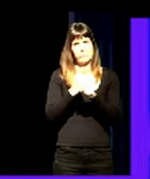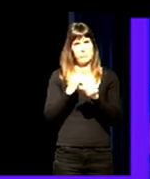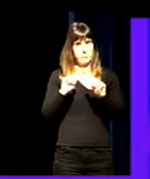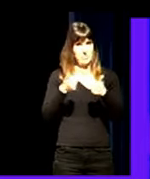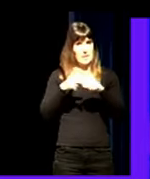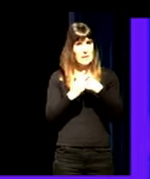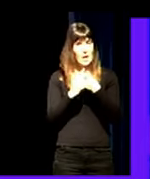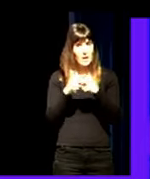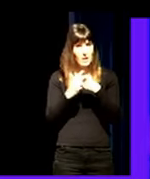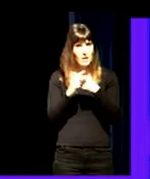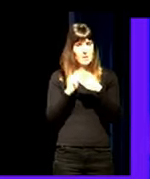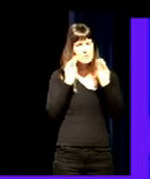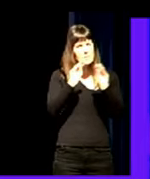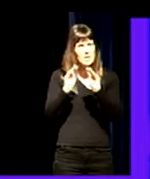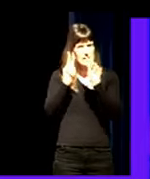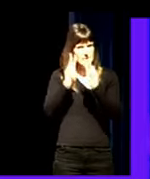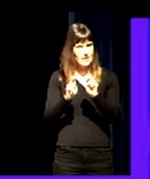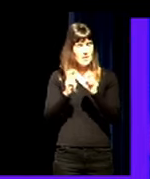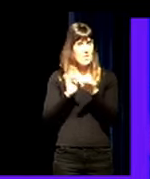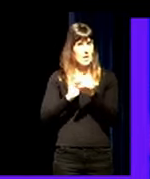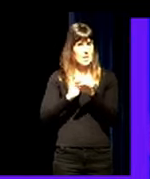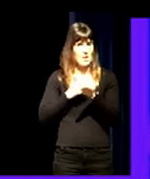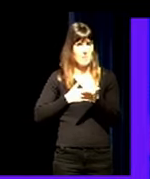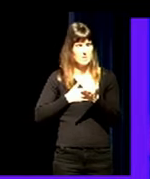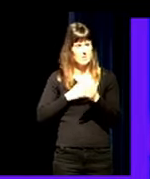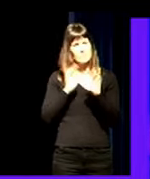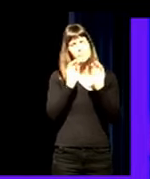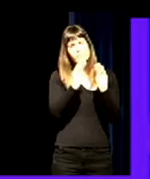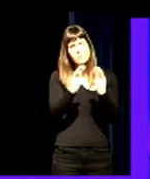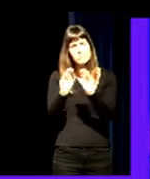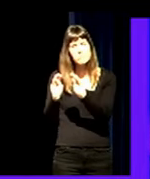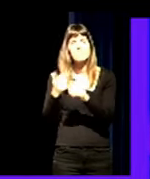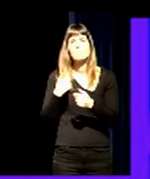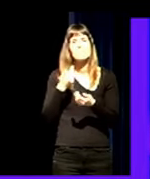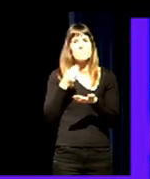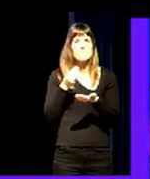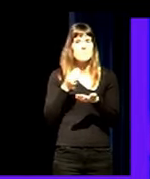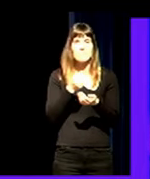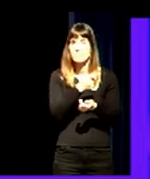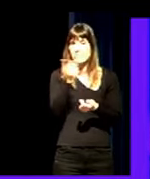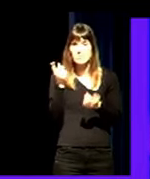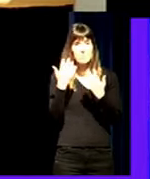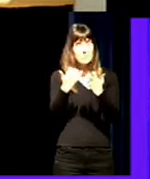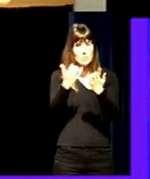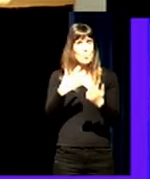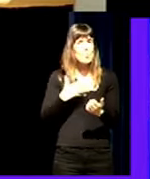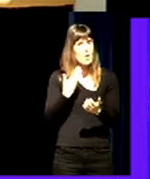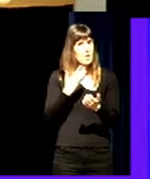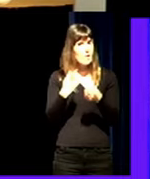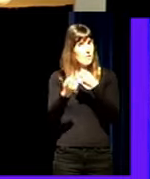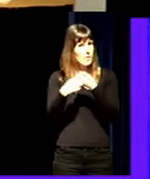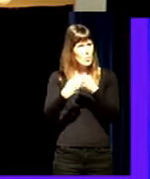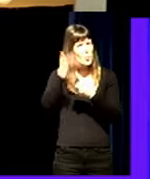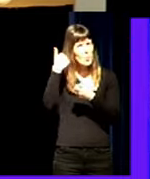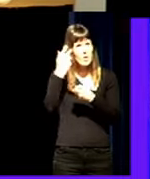eta konferentziak eta zen, galdera eta segurenik igual hemengo asko, edo parte, egin, parte hartu egin duzuenean, orain dela egin buruak, orain